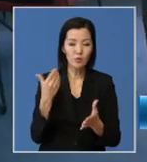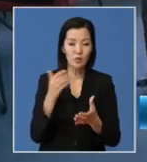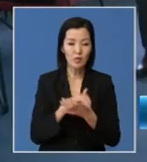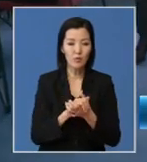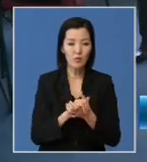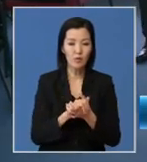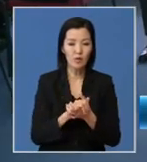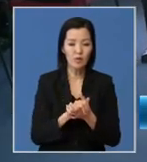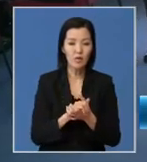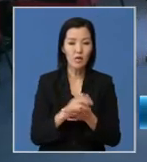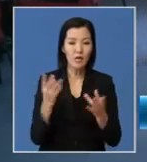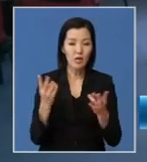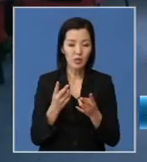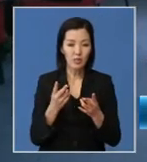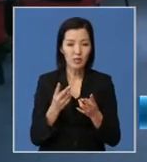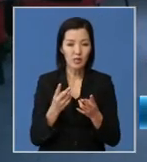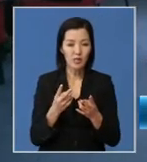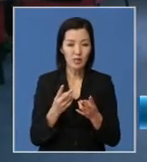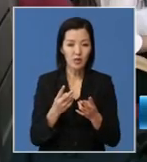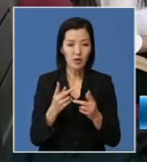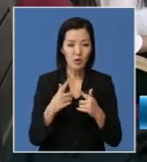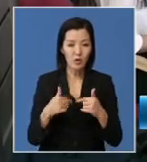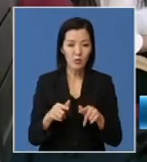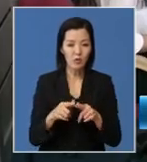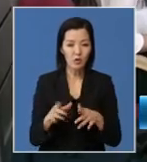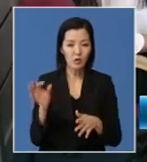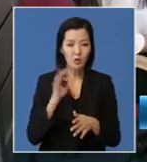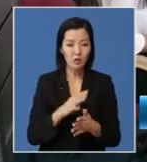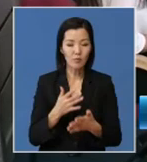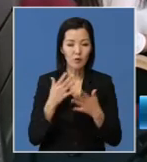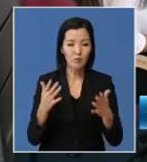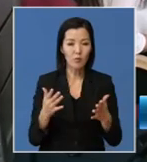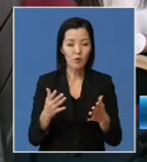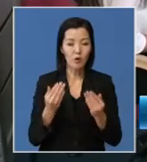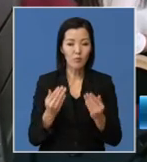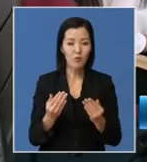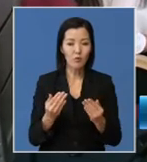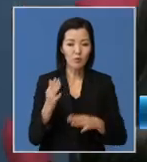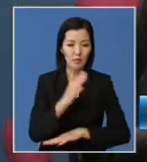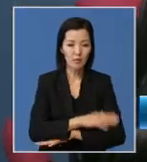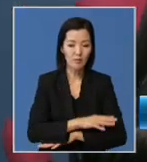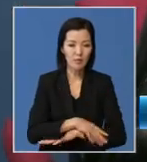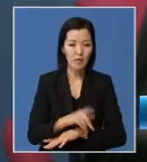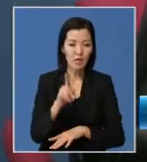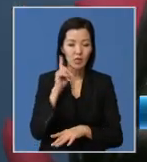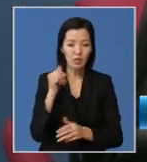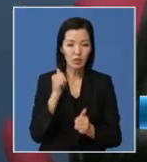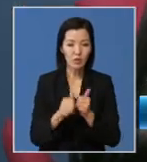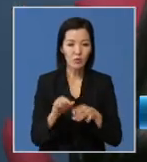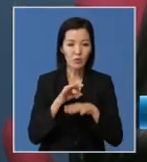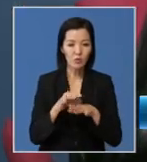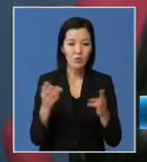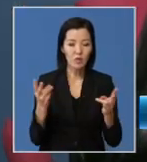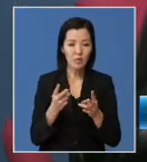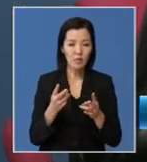осы жастағы жеткіншектерге қажет дейді маман. Ұйымдастырушылар тиімділігі мол, бүгінгідей жиынды жастар арасында жиі өткізуді қолға алған.